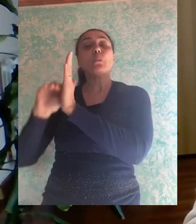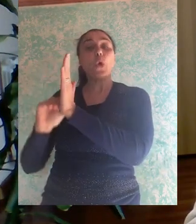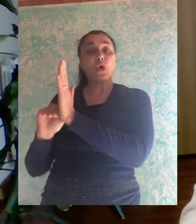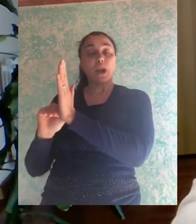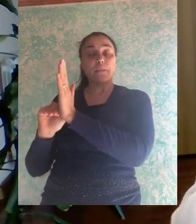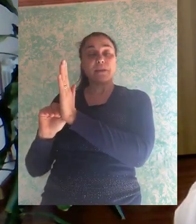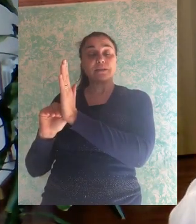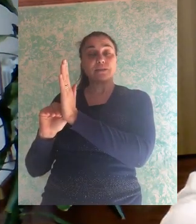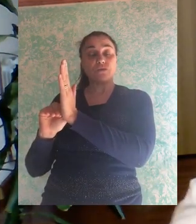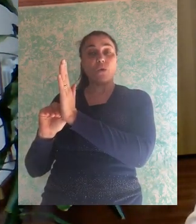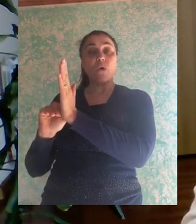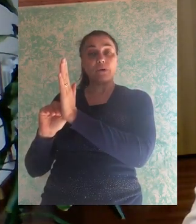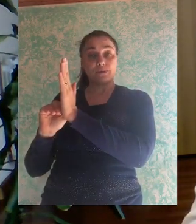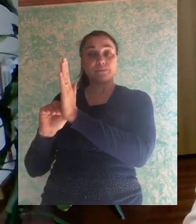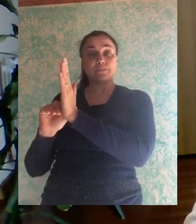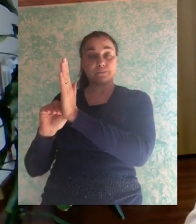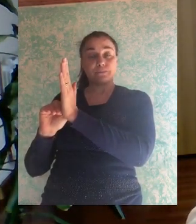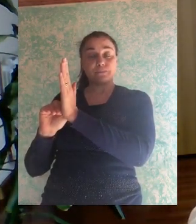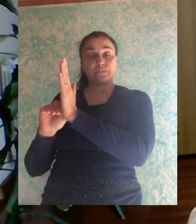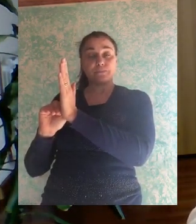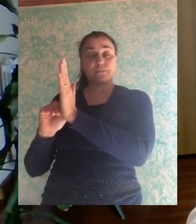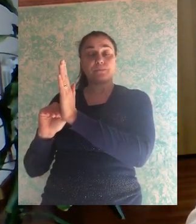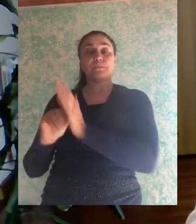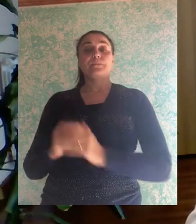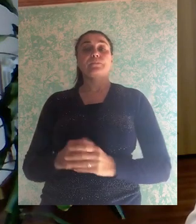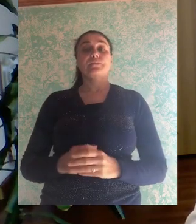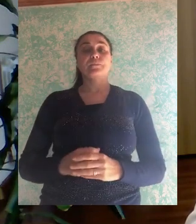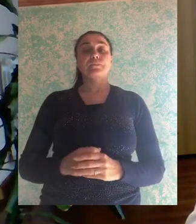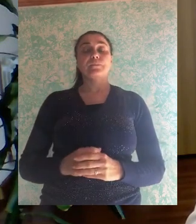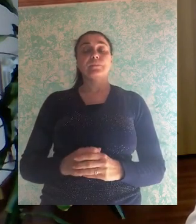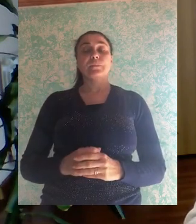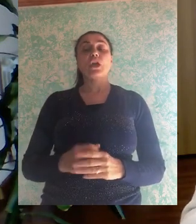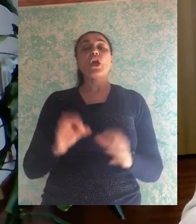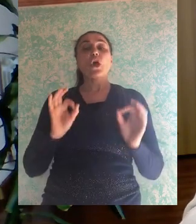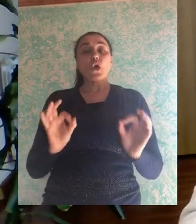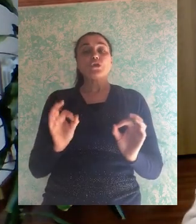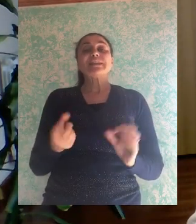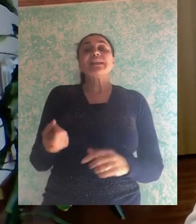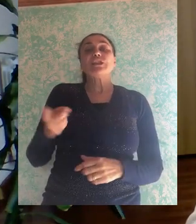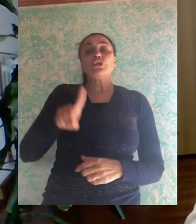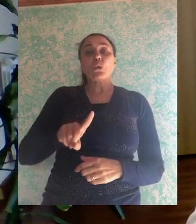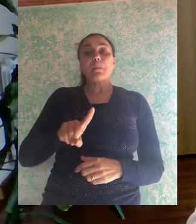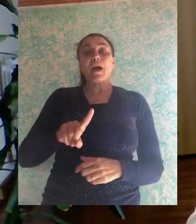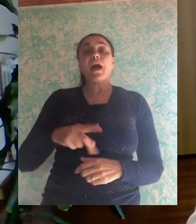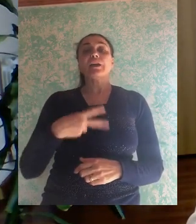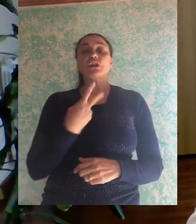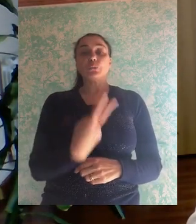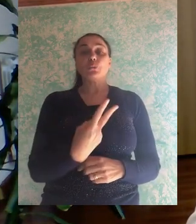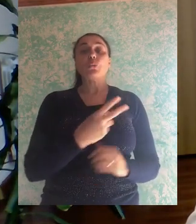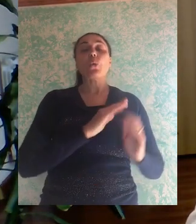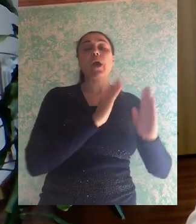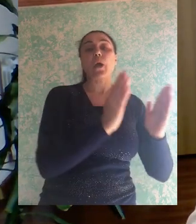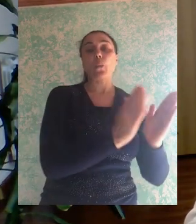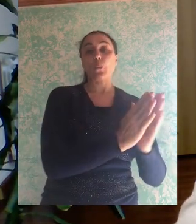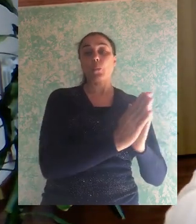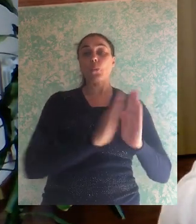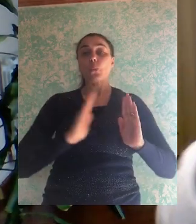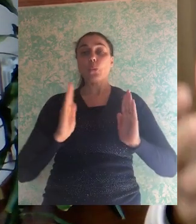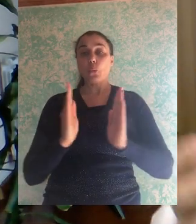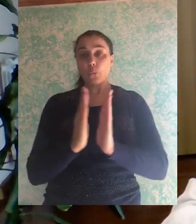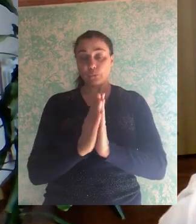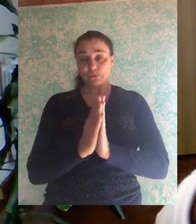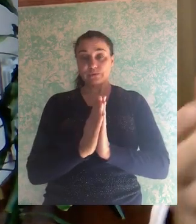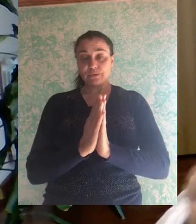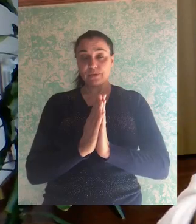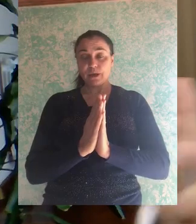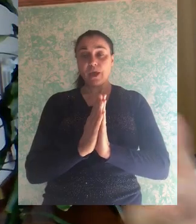e altro materiale che metteremo a vostra disposizione quindi domani